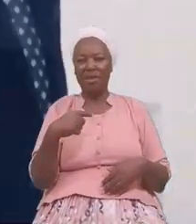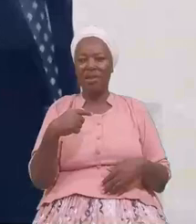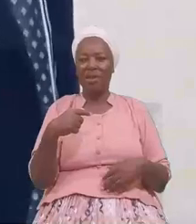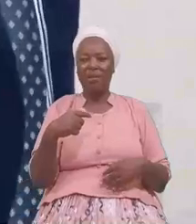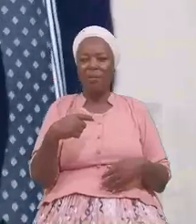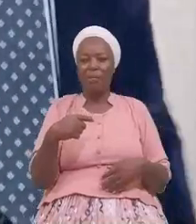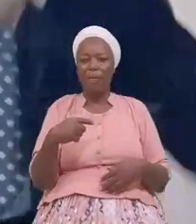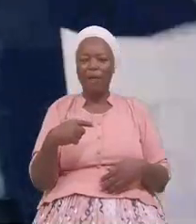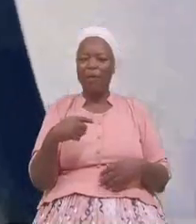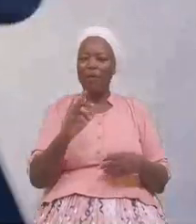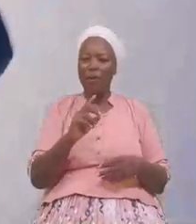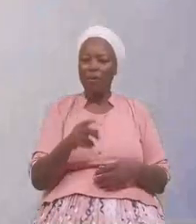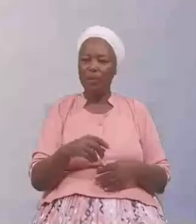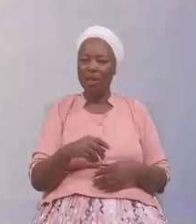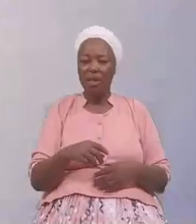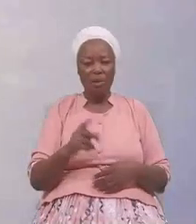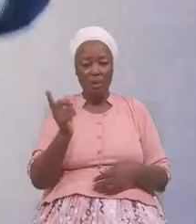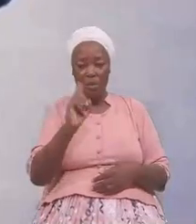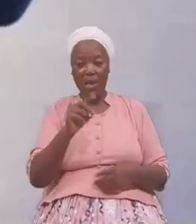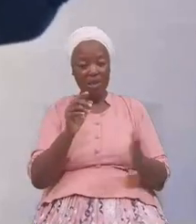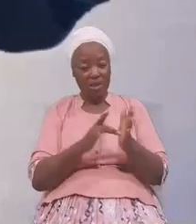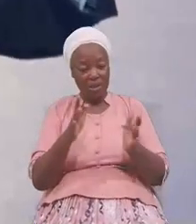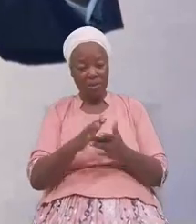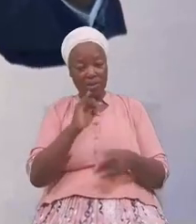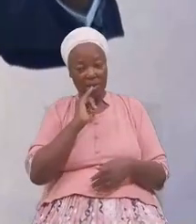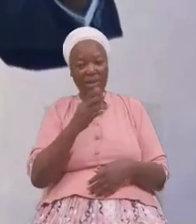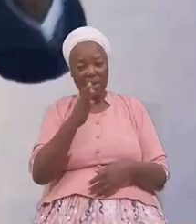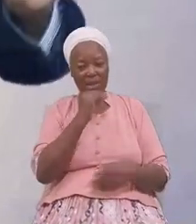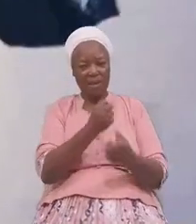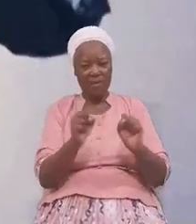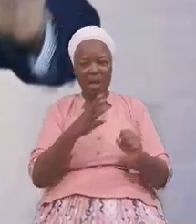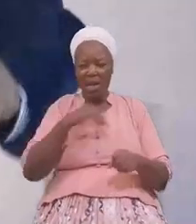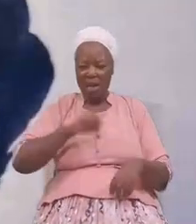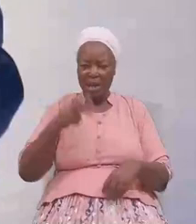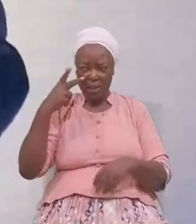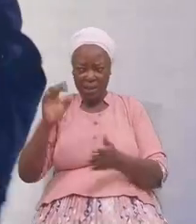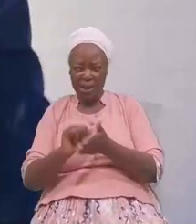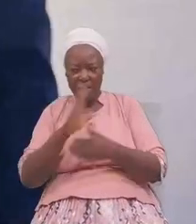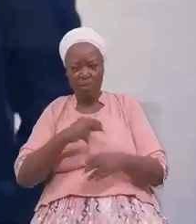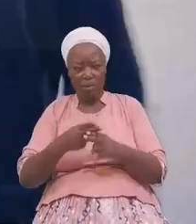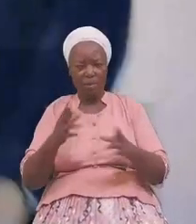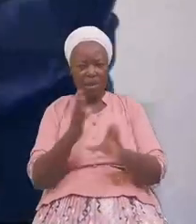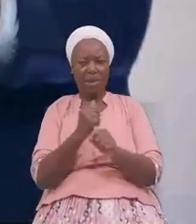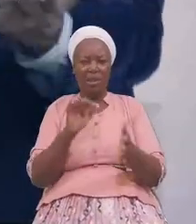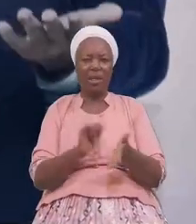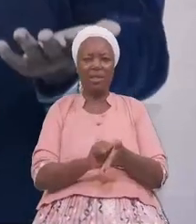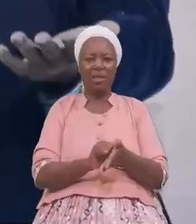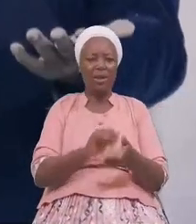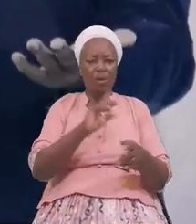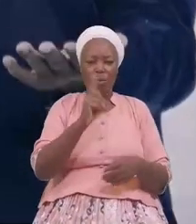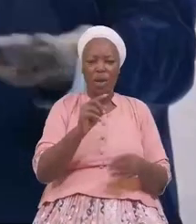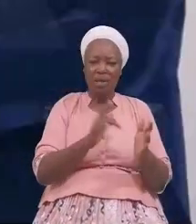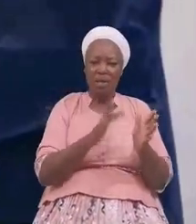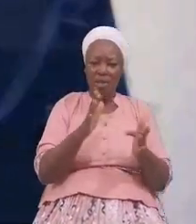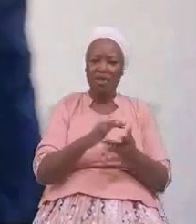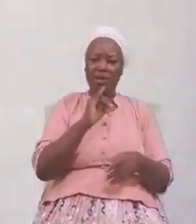Là où se trouve Jésus, il y a le salut. Et je peux voir ça et je vais bientôt posséder cela. Là où se trouve Jésus, il y a